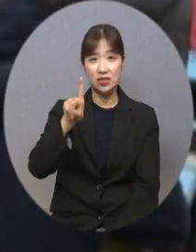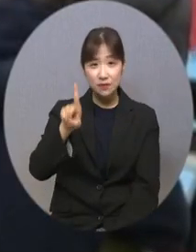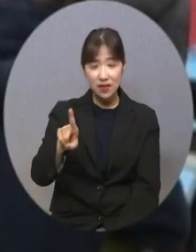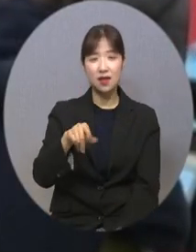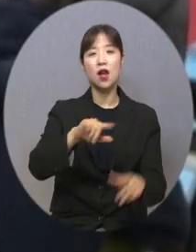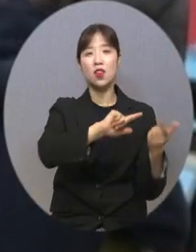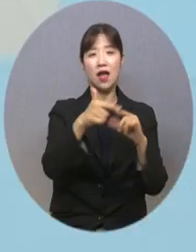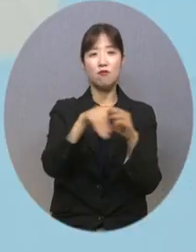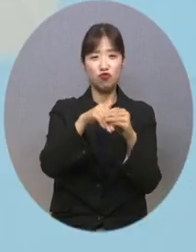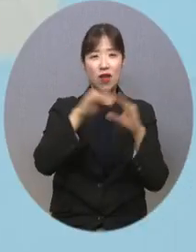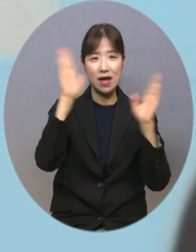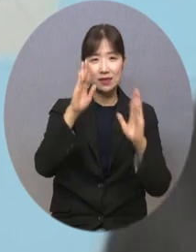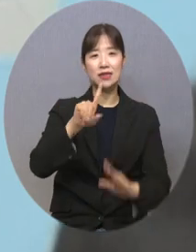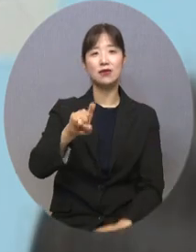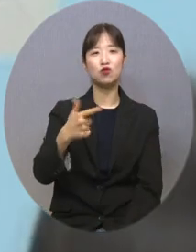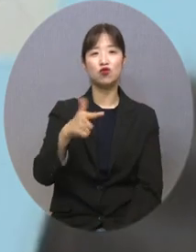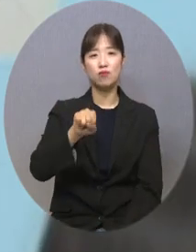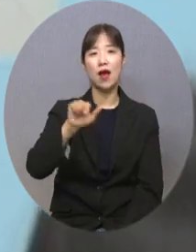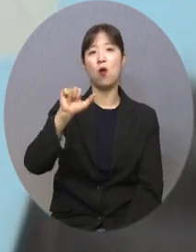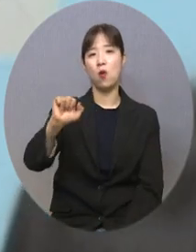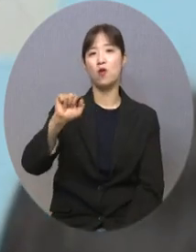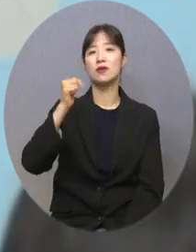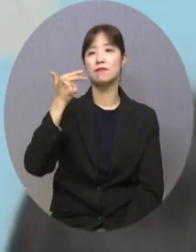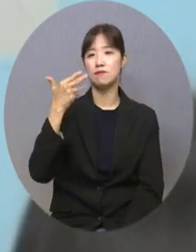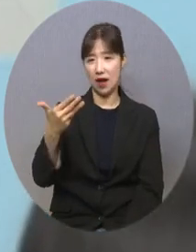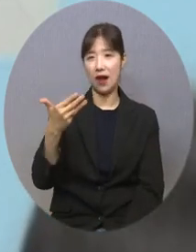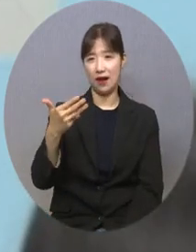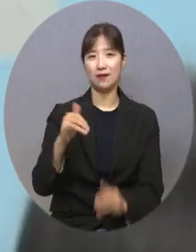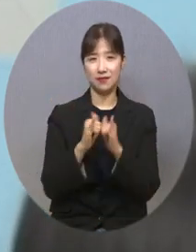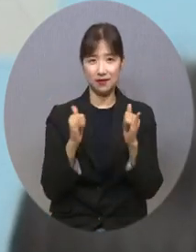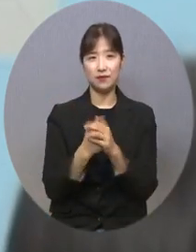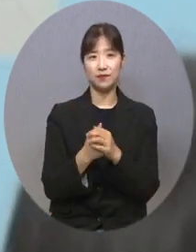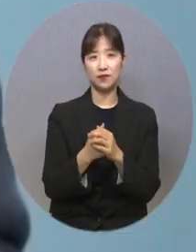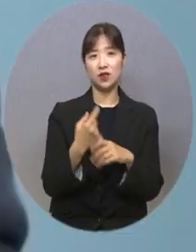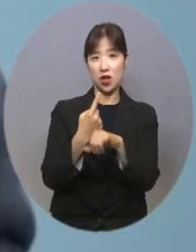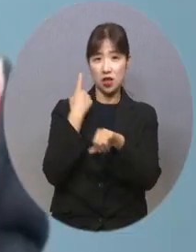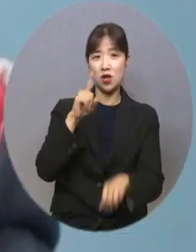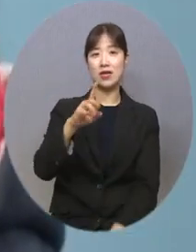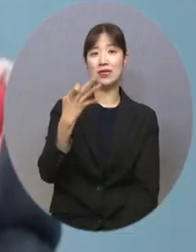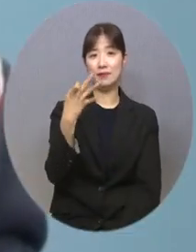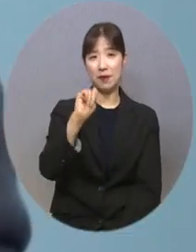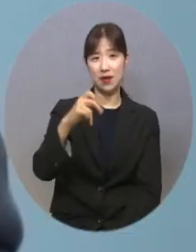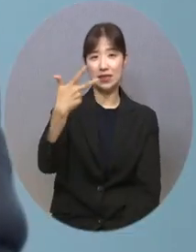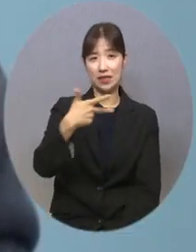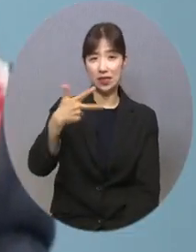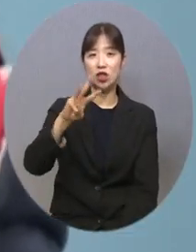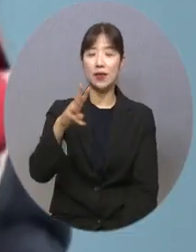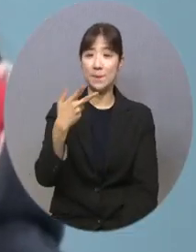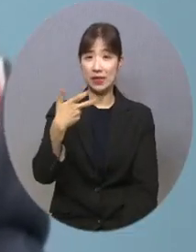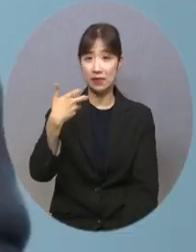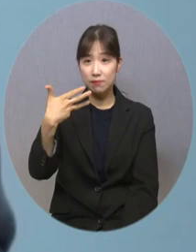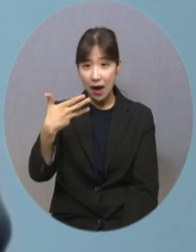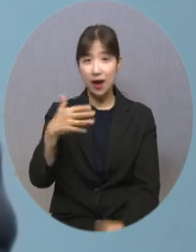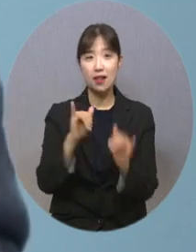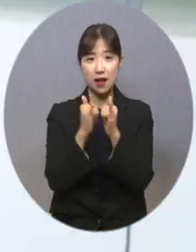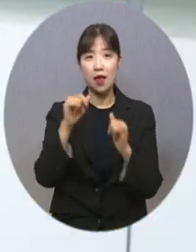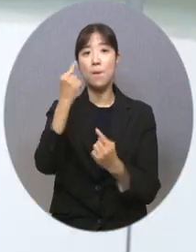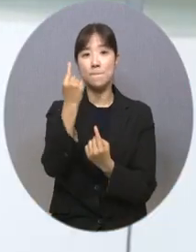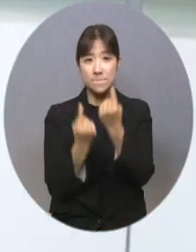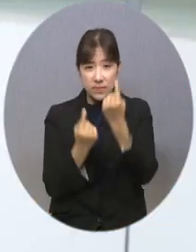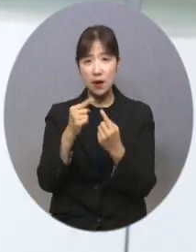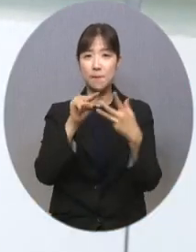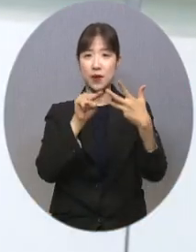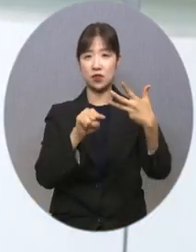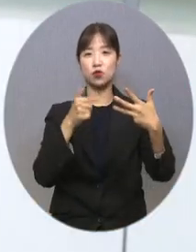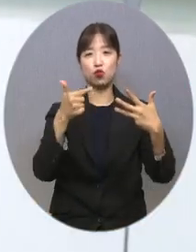16만 58명이었습니다. 전년 14만 7,378명보다 8.6% 증가한